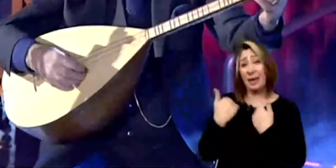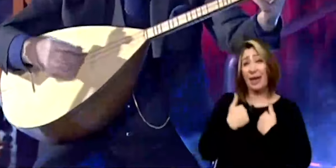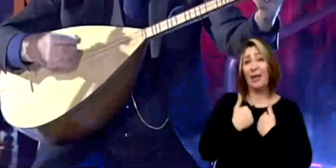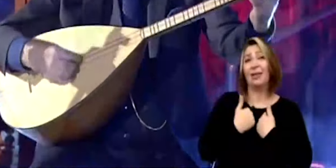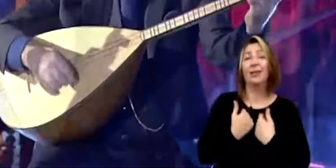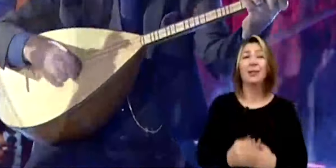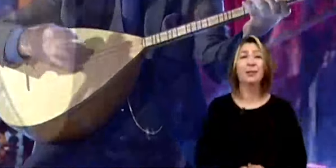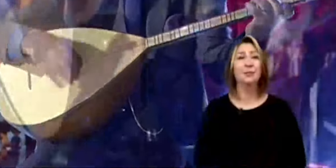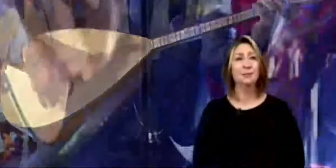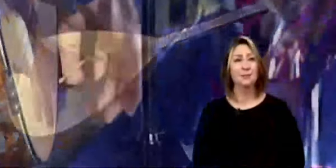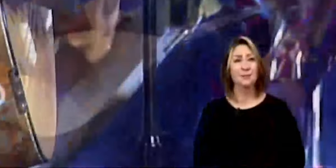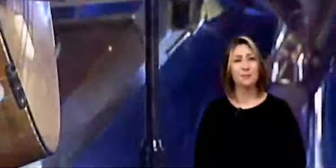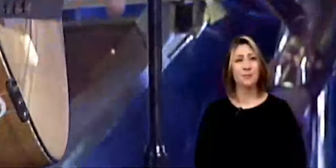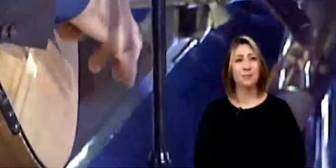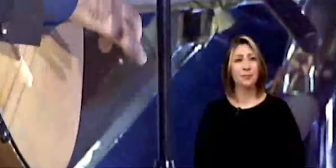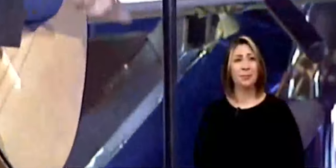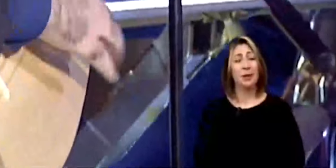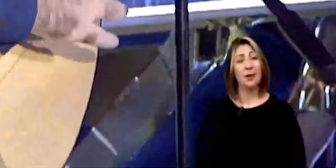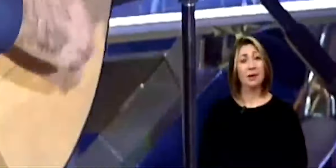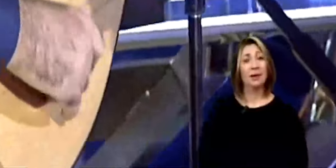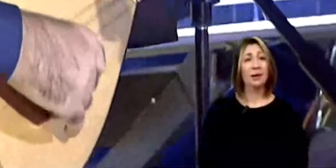bana gel.